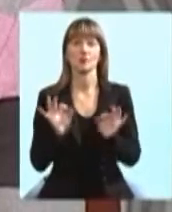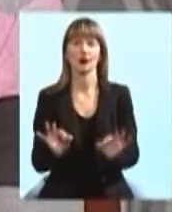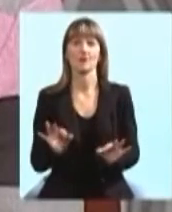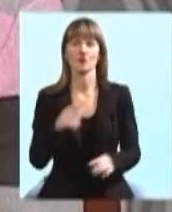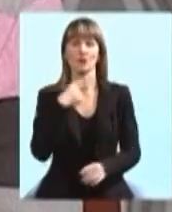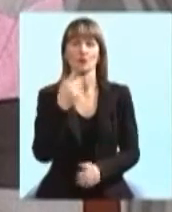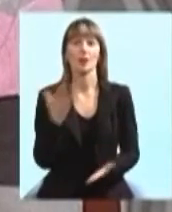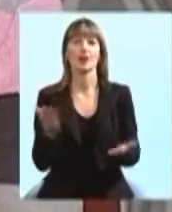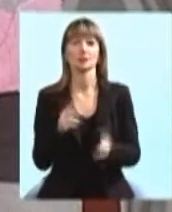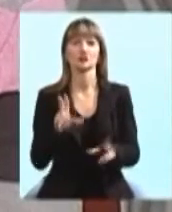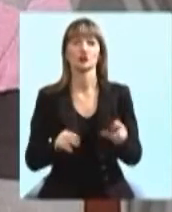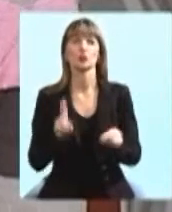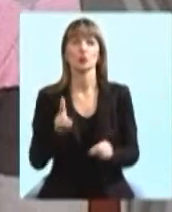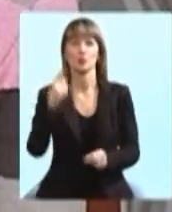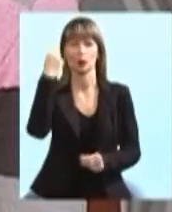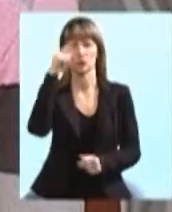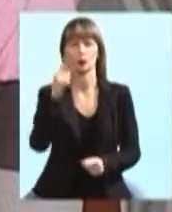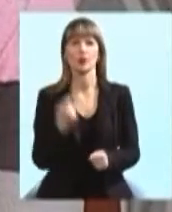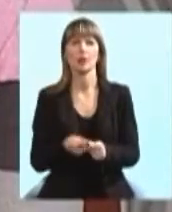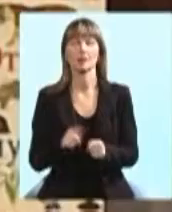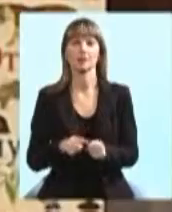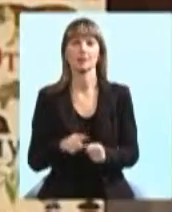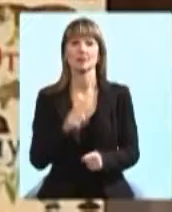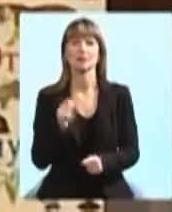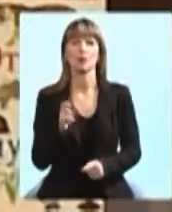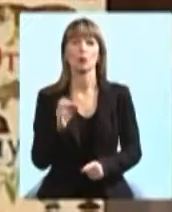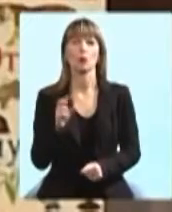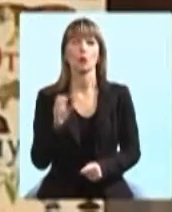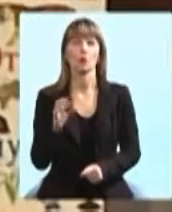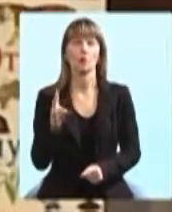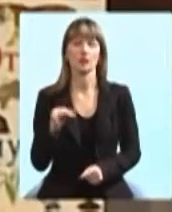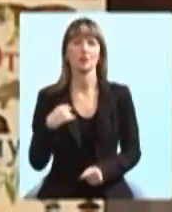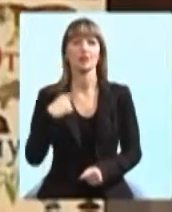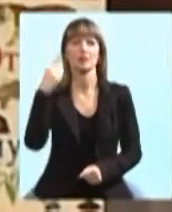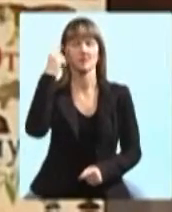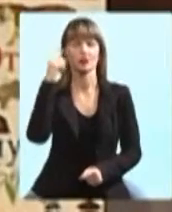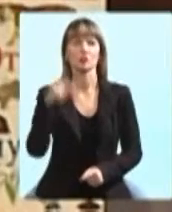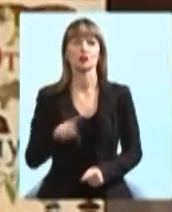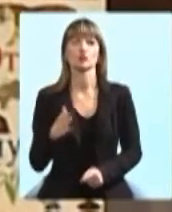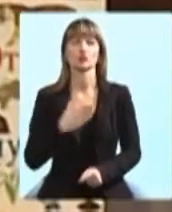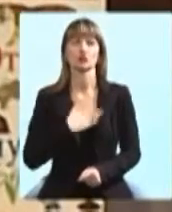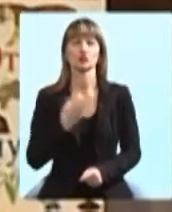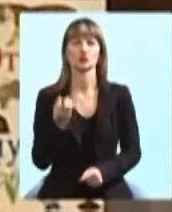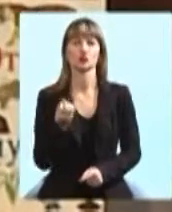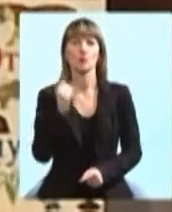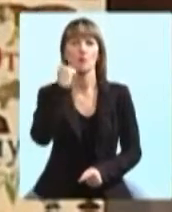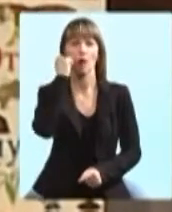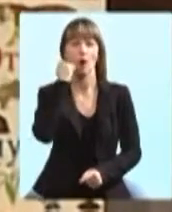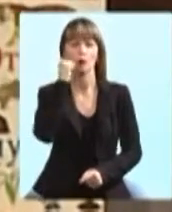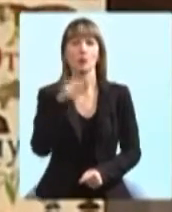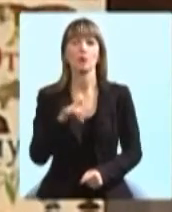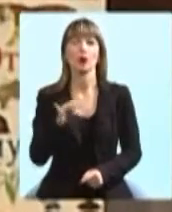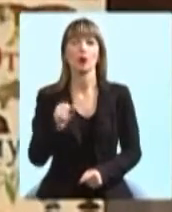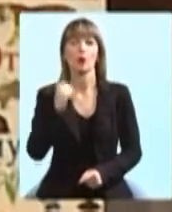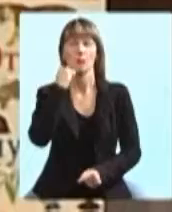говоришь. А как гадаешь, а кто взагалі выгадывает эти ж забобони? Я знаю то, что наши еще бабушки, там